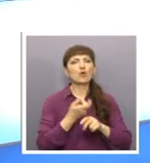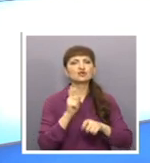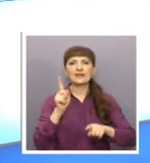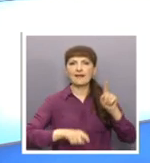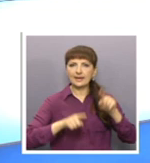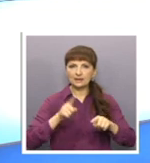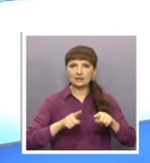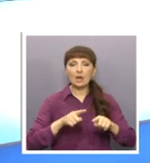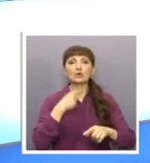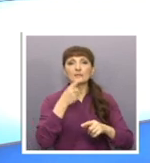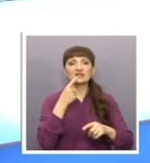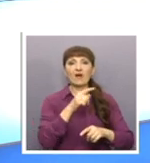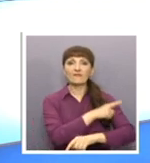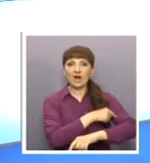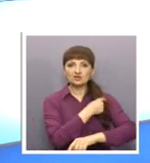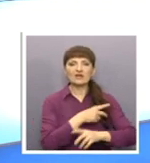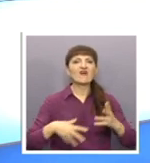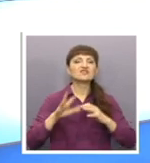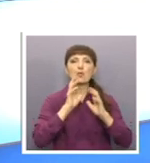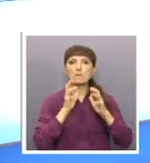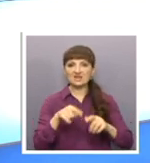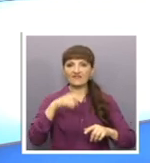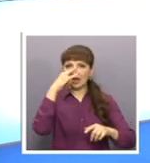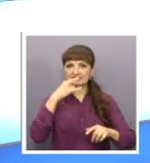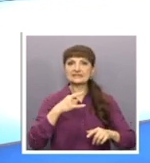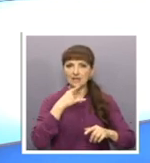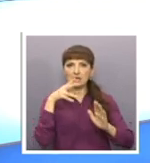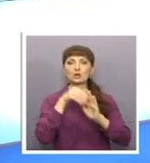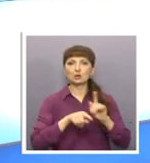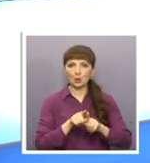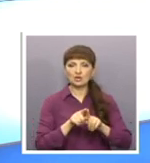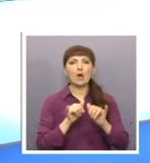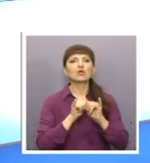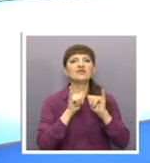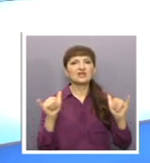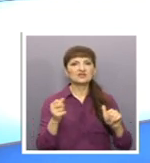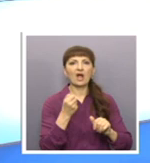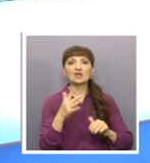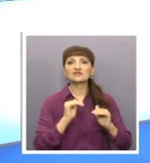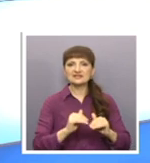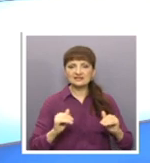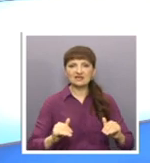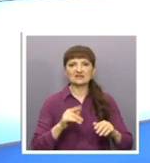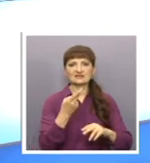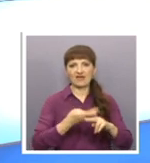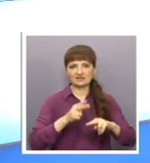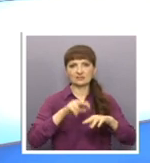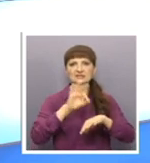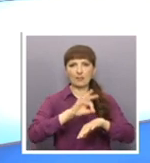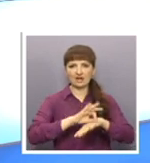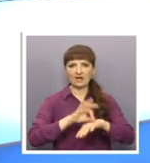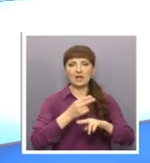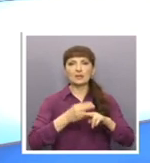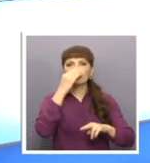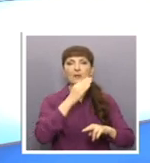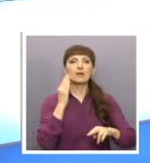нас, но, по словам экспертов, во всем мире, и Казахстан не исключение, растет количество детей именно с этим заболеванием. Поэтому